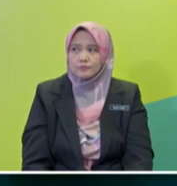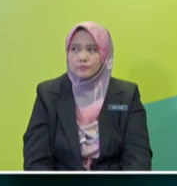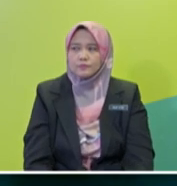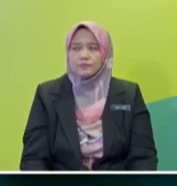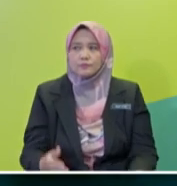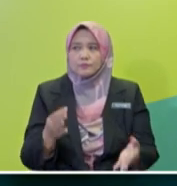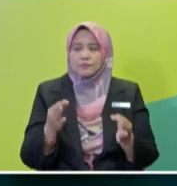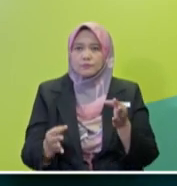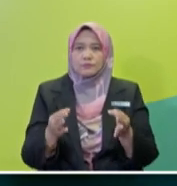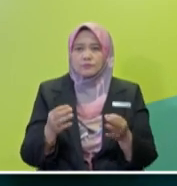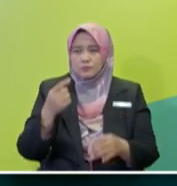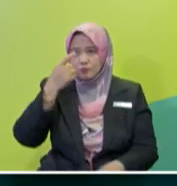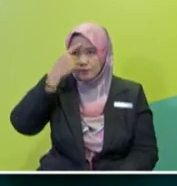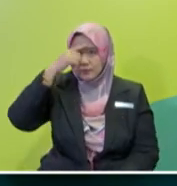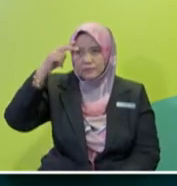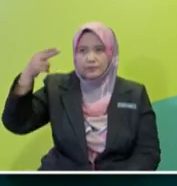manis